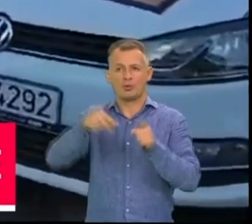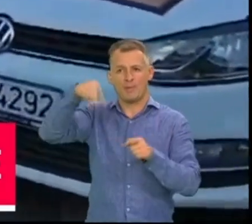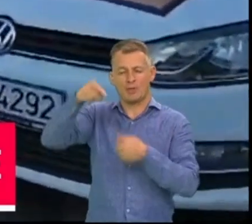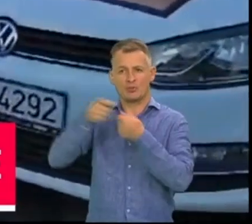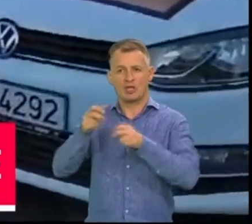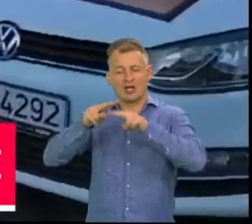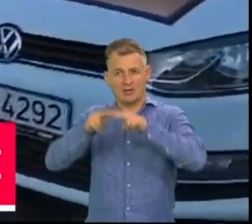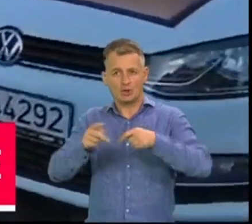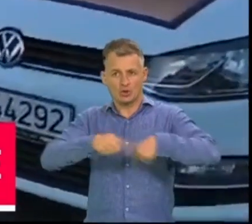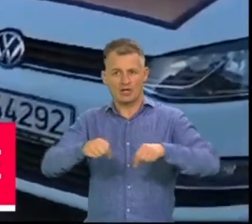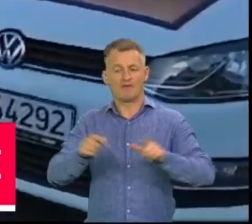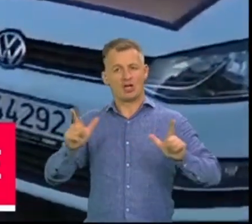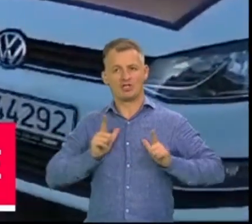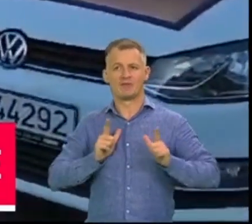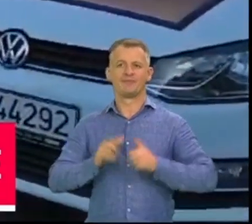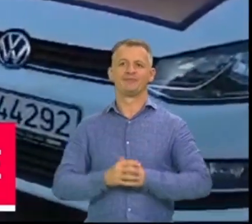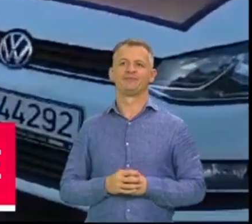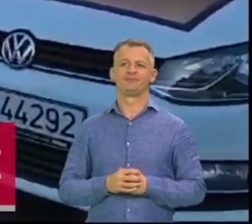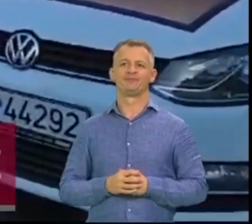publicitate. Rămâneți cu noi, vă aștept!